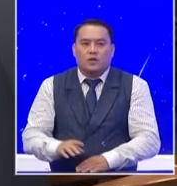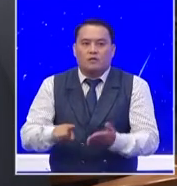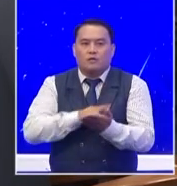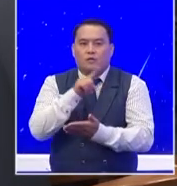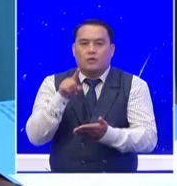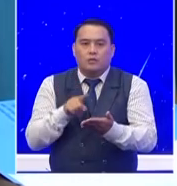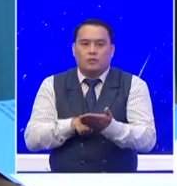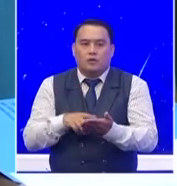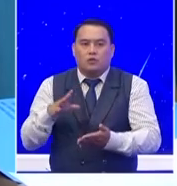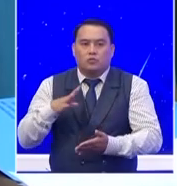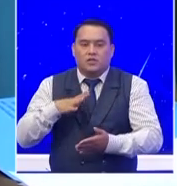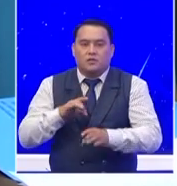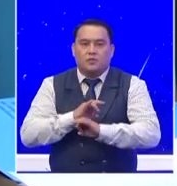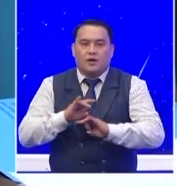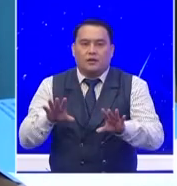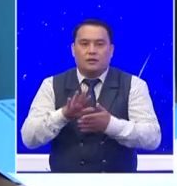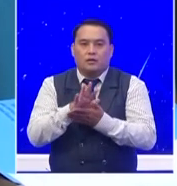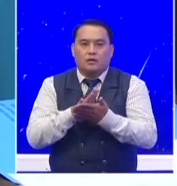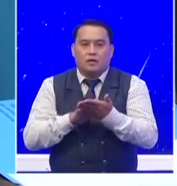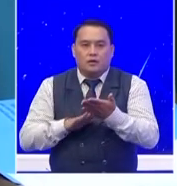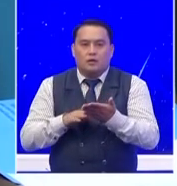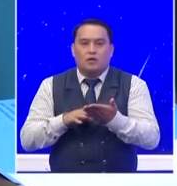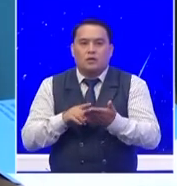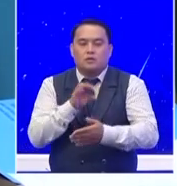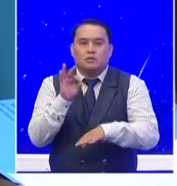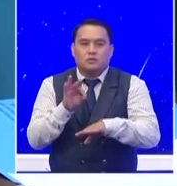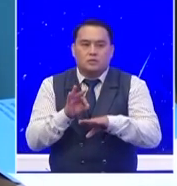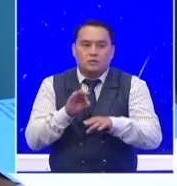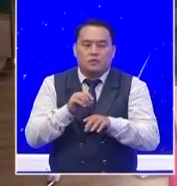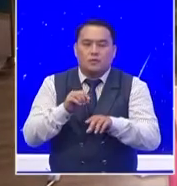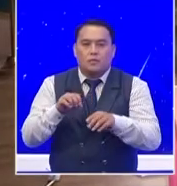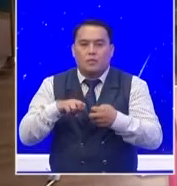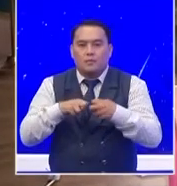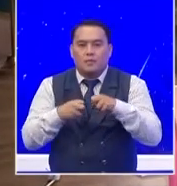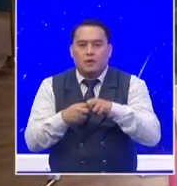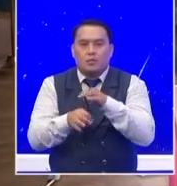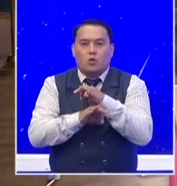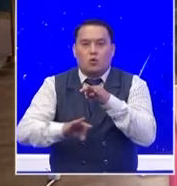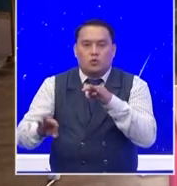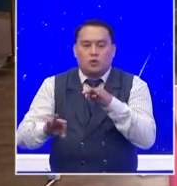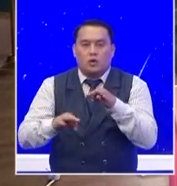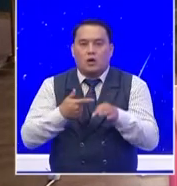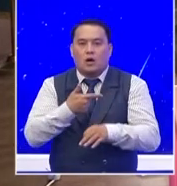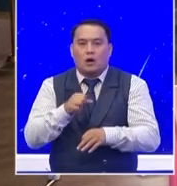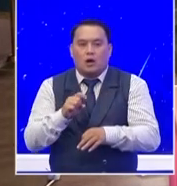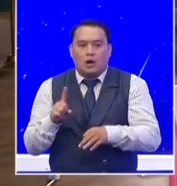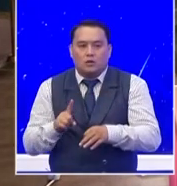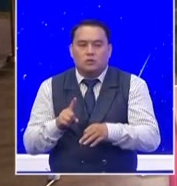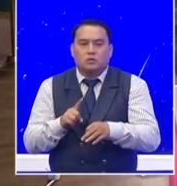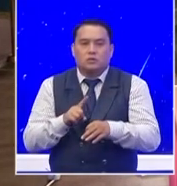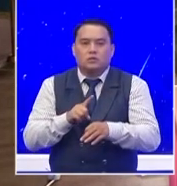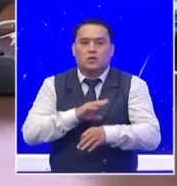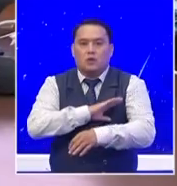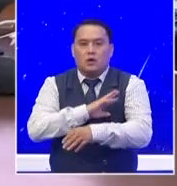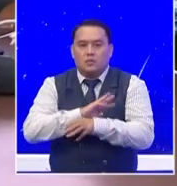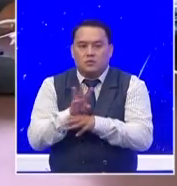сейчас – ситуация по ковид. В Алматинской области выявляемость заболевания увеличилась почти в 5 раз. При этом у большинства инфицированных на